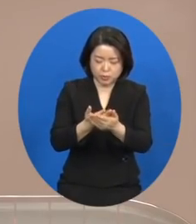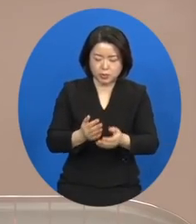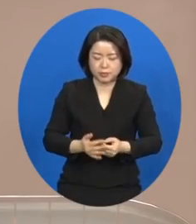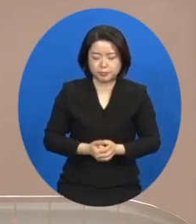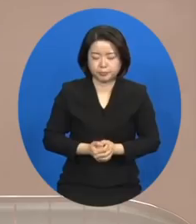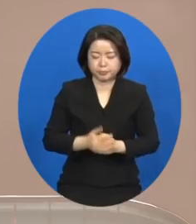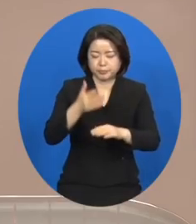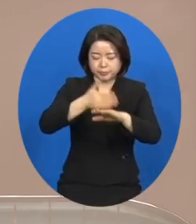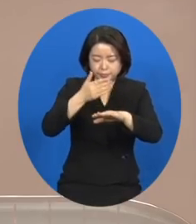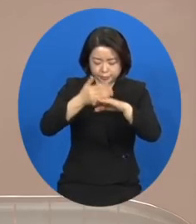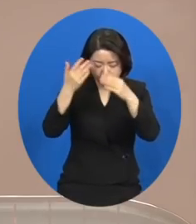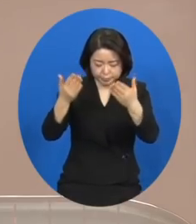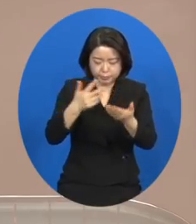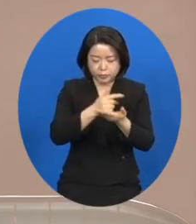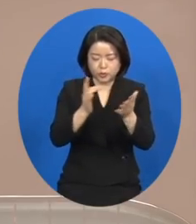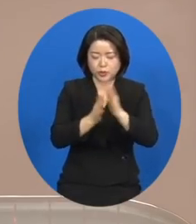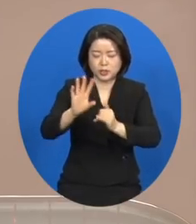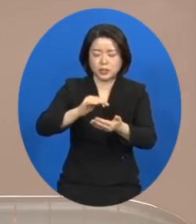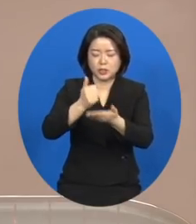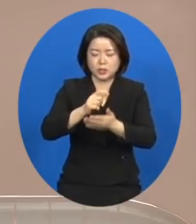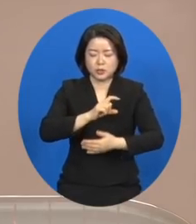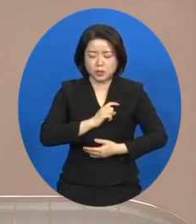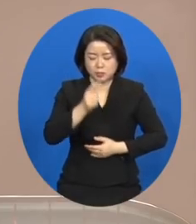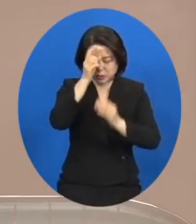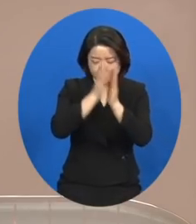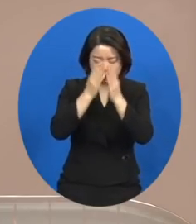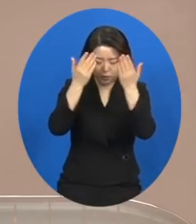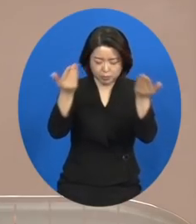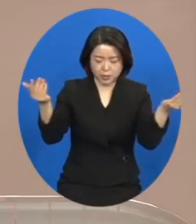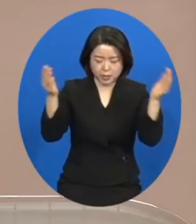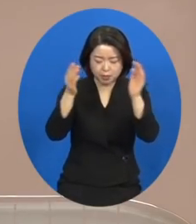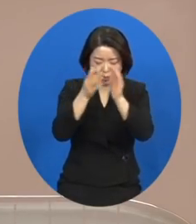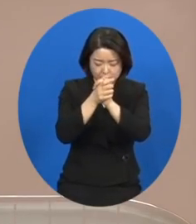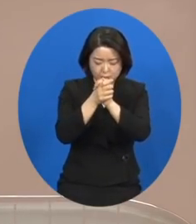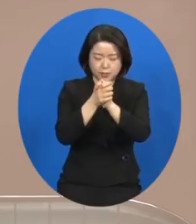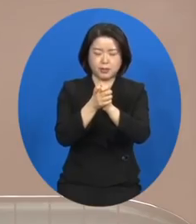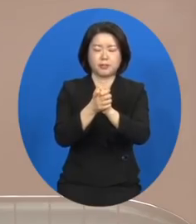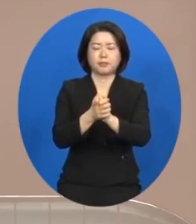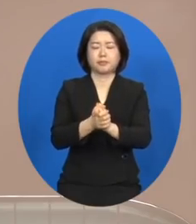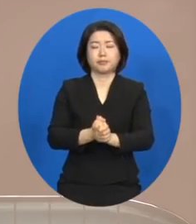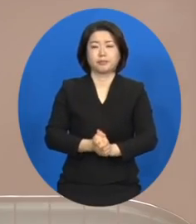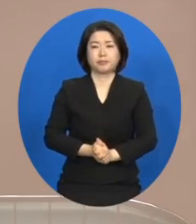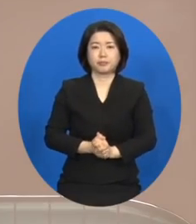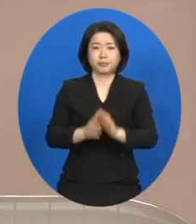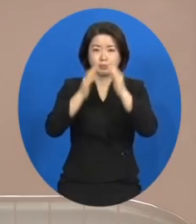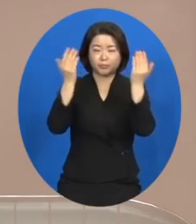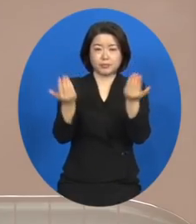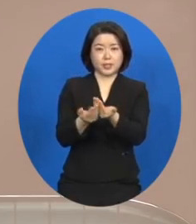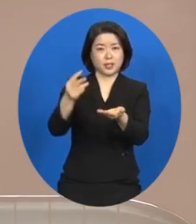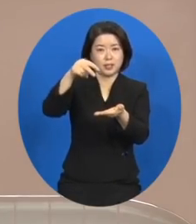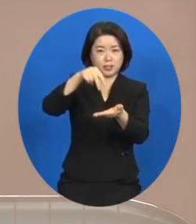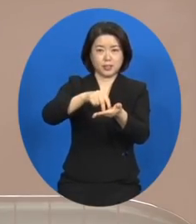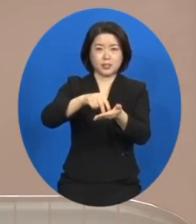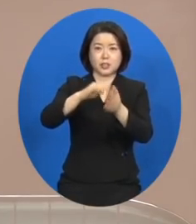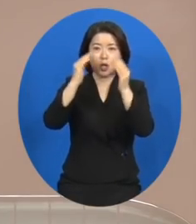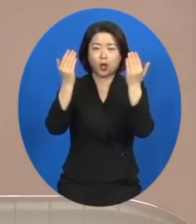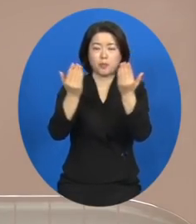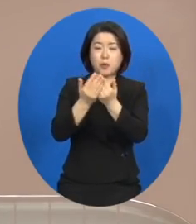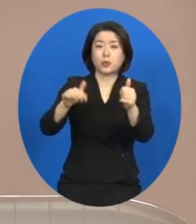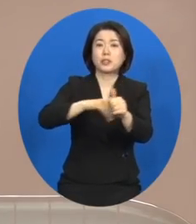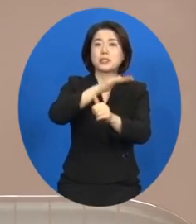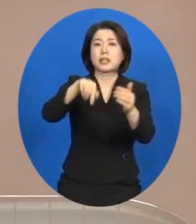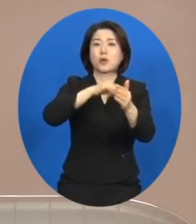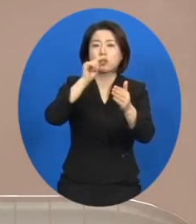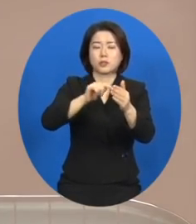주시옵소서. 감사합니다. 주 예수 그리스도의 이름으로 기도드립니다. 아멘. 우리 다 같이 일어나셔서 우리 모든 상황 속에서